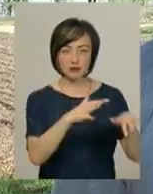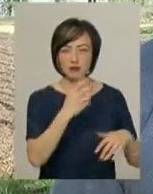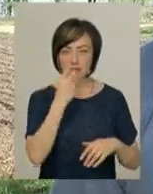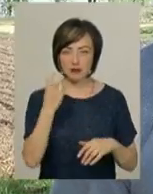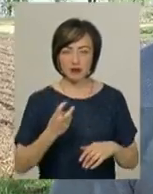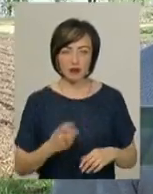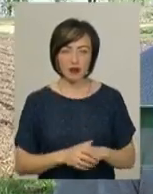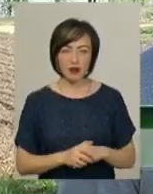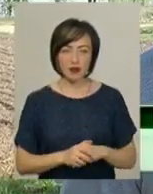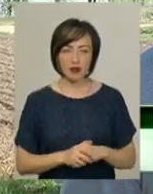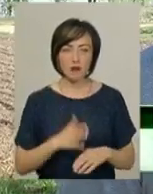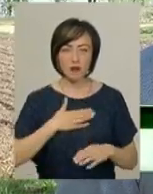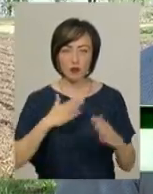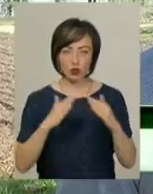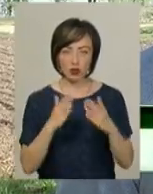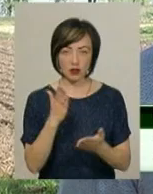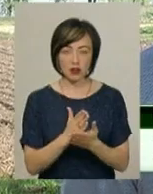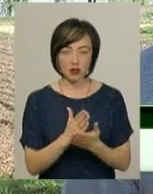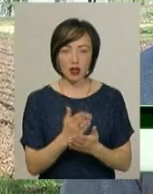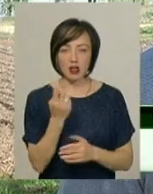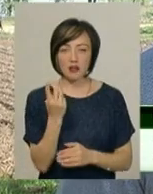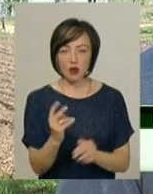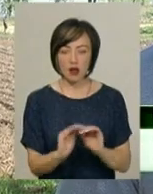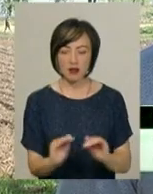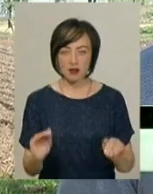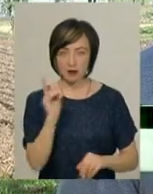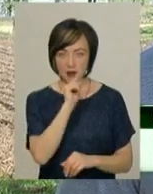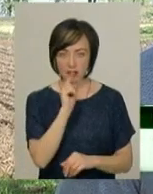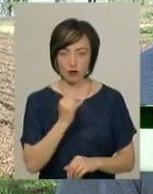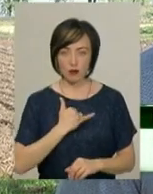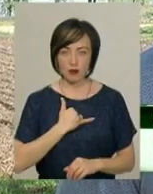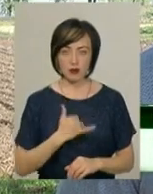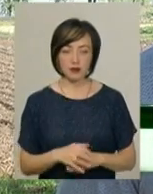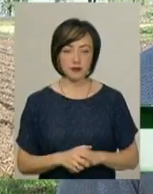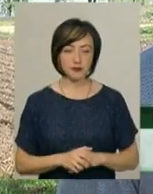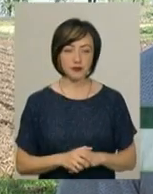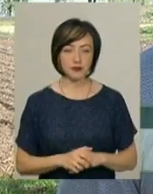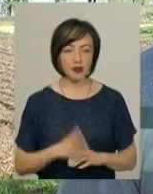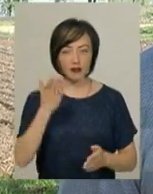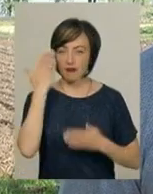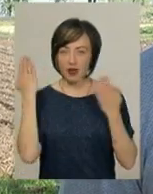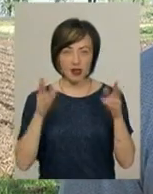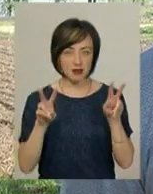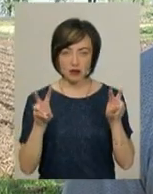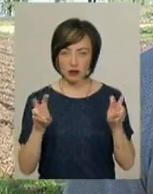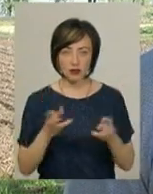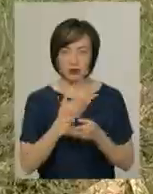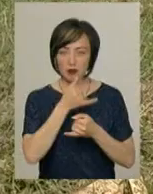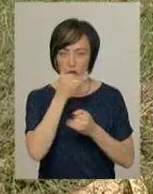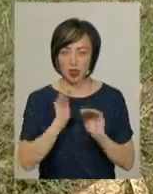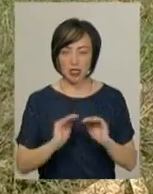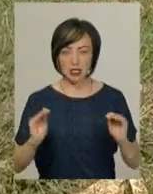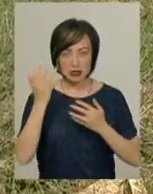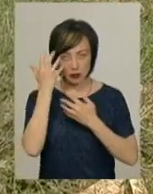через одну ділянку мій будинок. Двоє маленьких дітей. І весело, так що не можуть навіть діти заснути деколи.